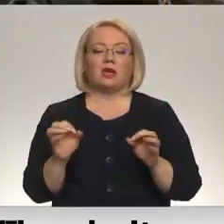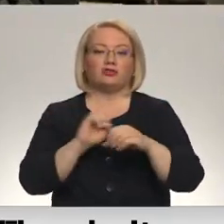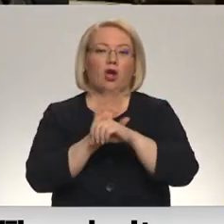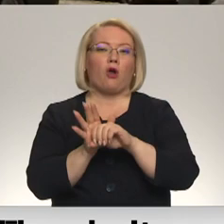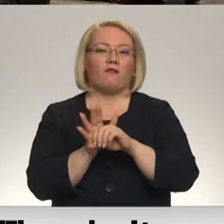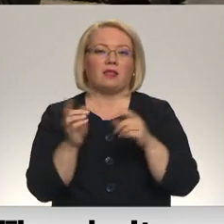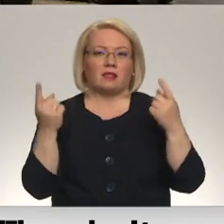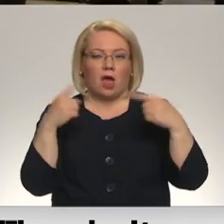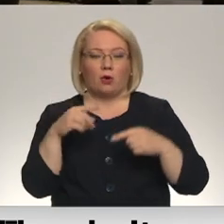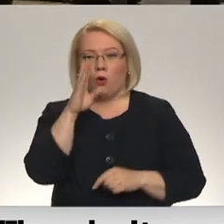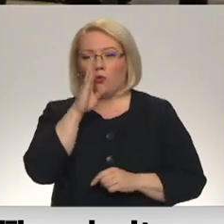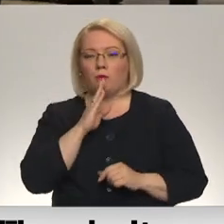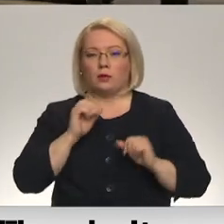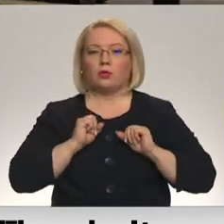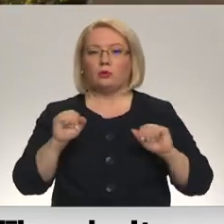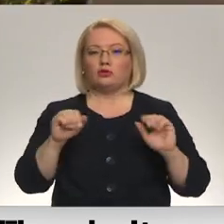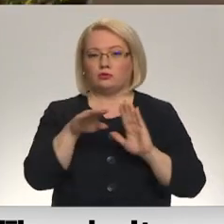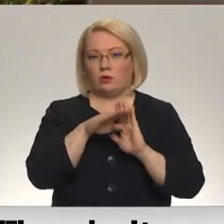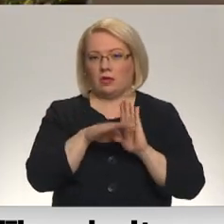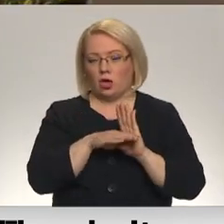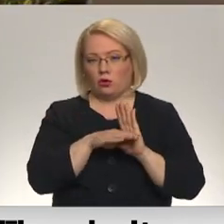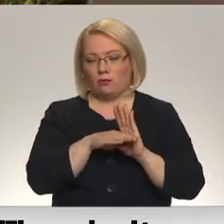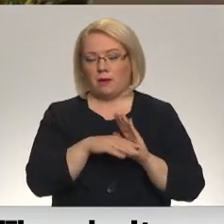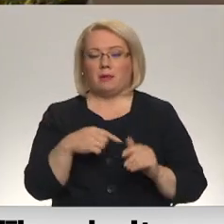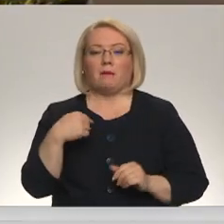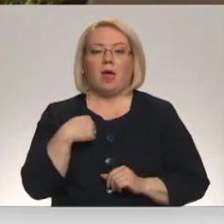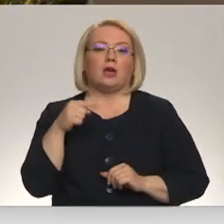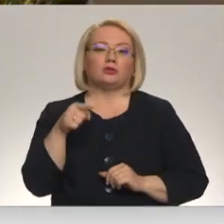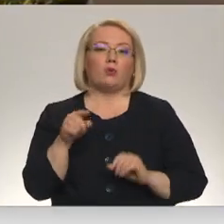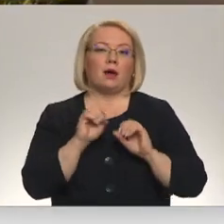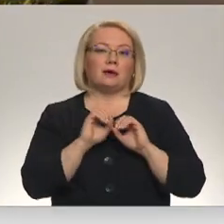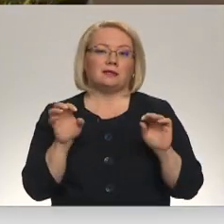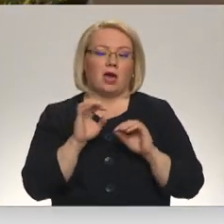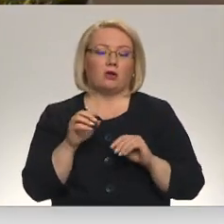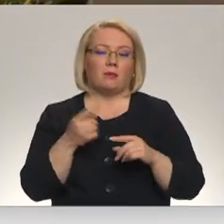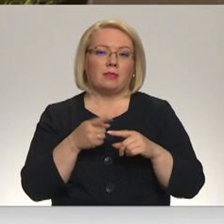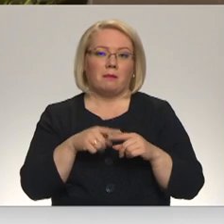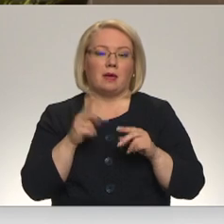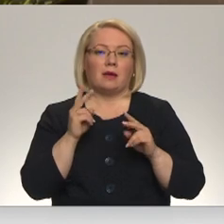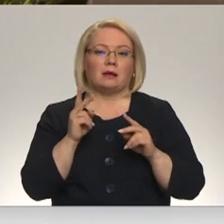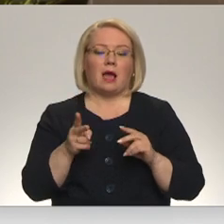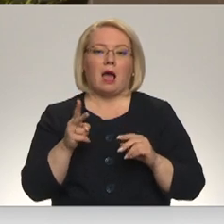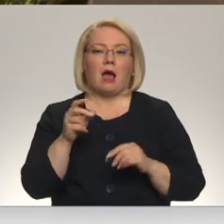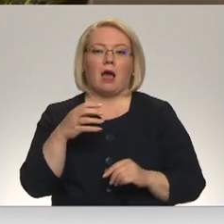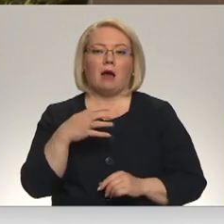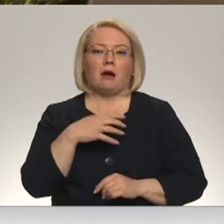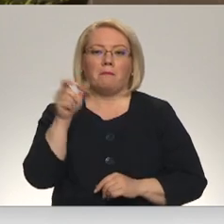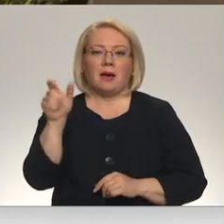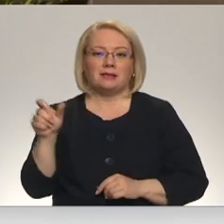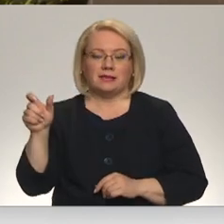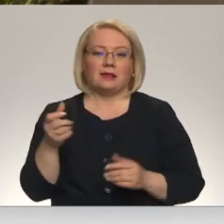un nopietnajiem drošības nosacījumiem. Mēs to skaidrojam ar to, ka pacienti ir izvēlējušies mūsu